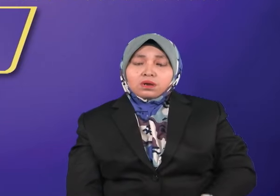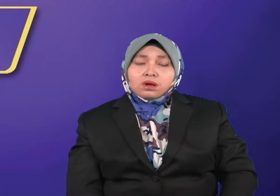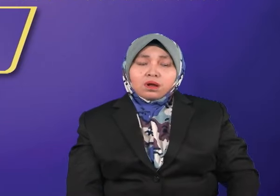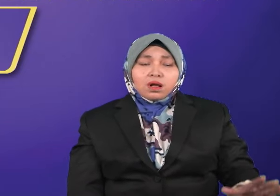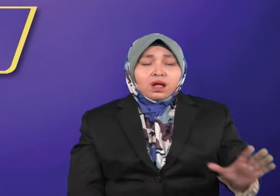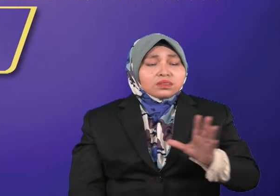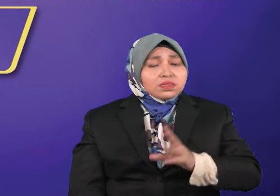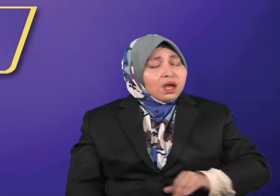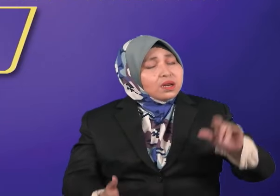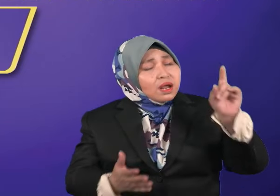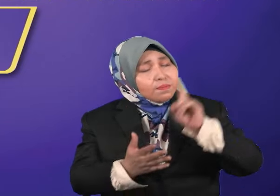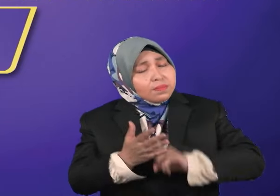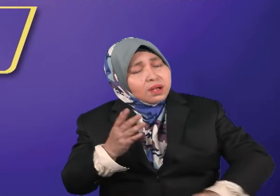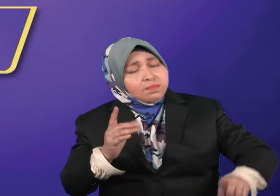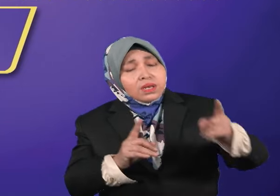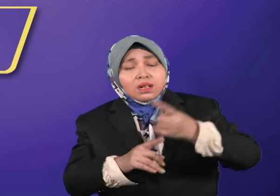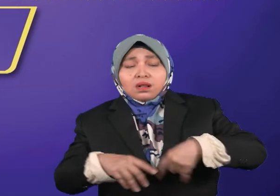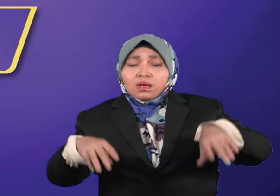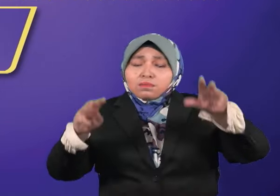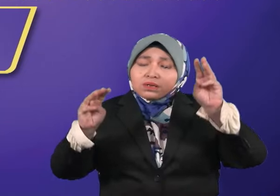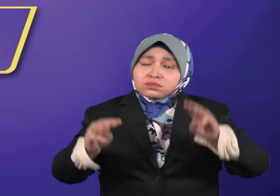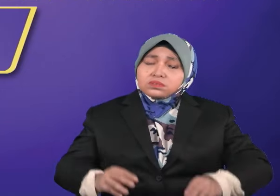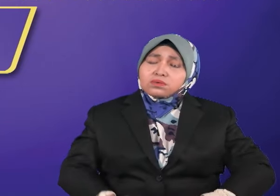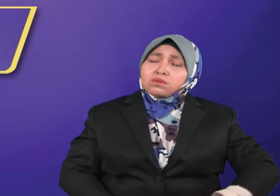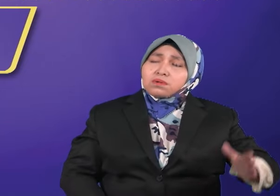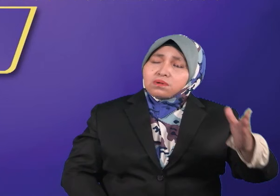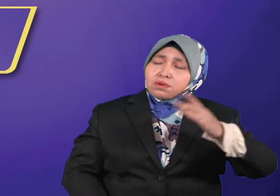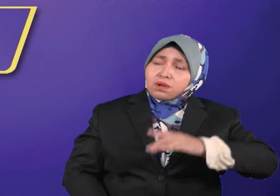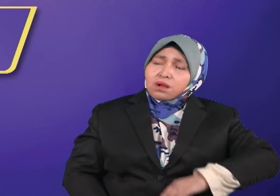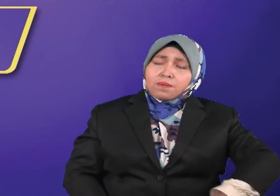وَإِذَا سَأَلَكَ عِبَادِي